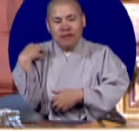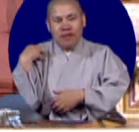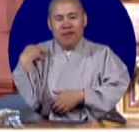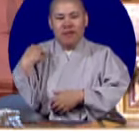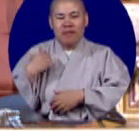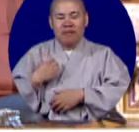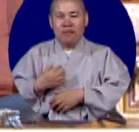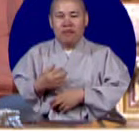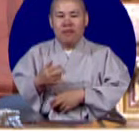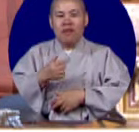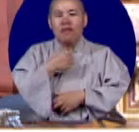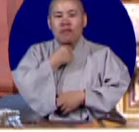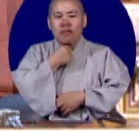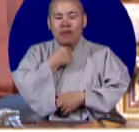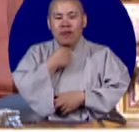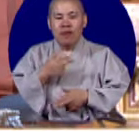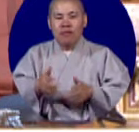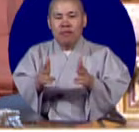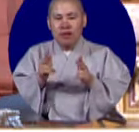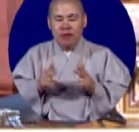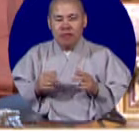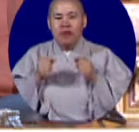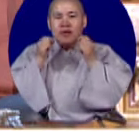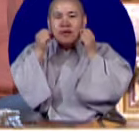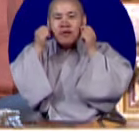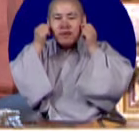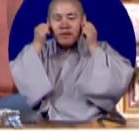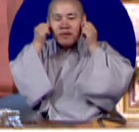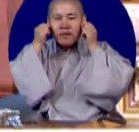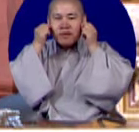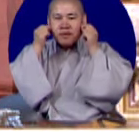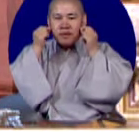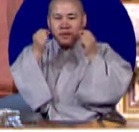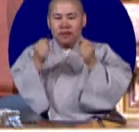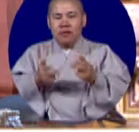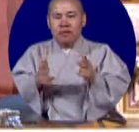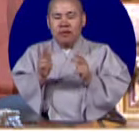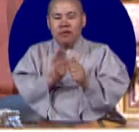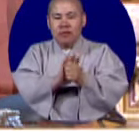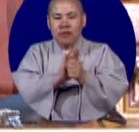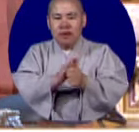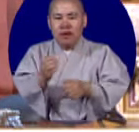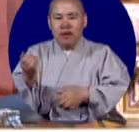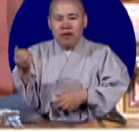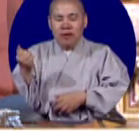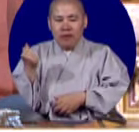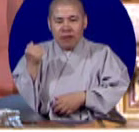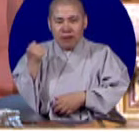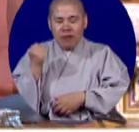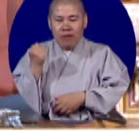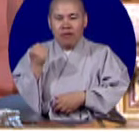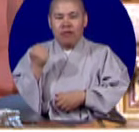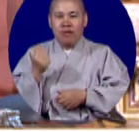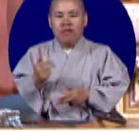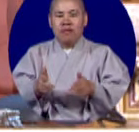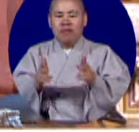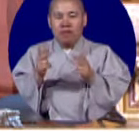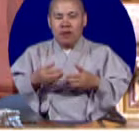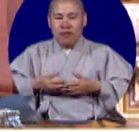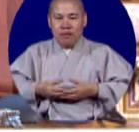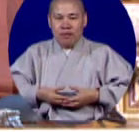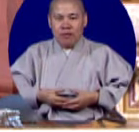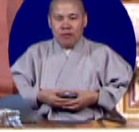이제 원바라밀은 정진바라밀을 돕는 것이고요. 역바라밀은 선정바라밀을 돕는